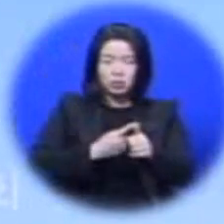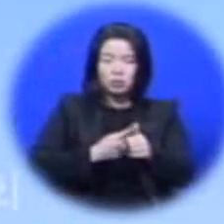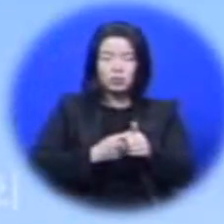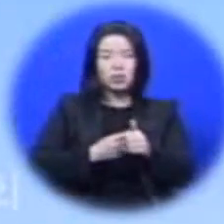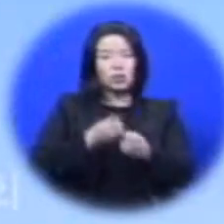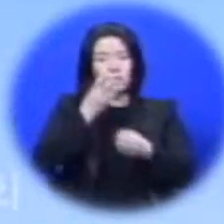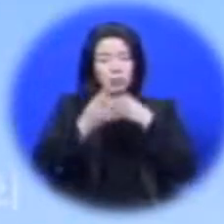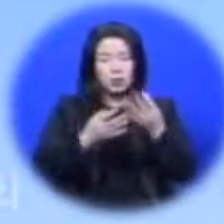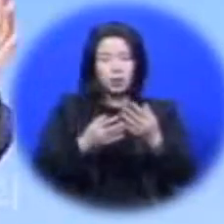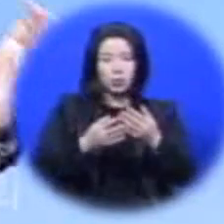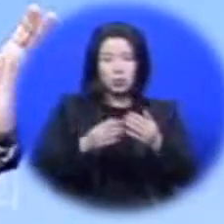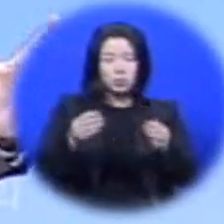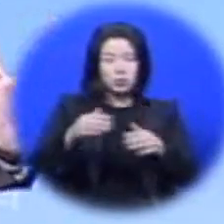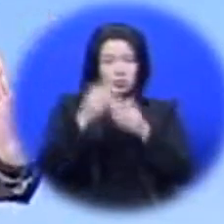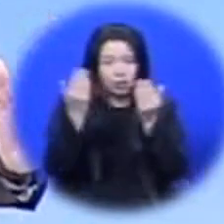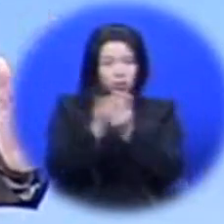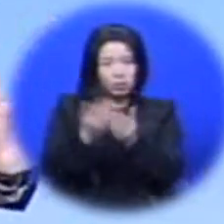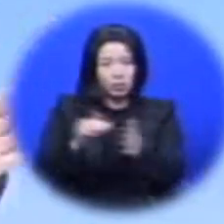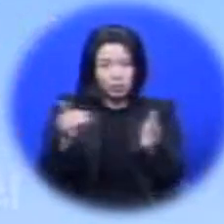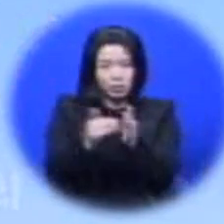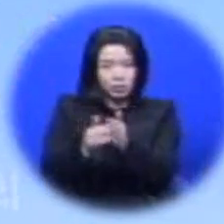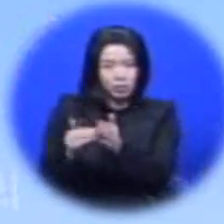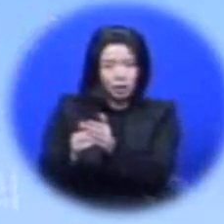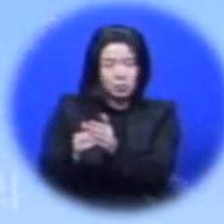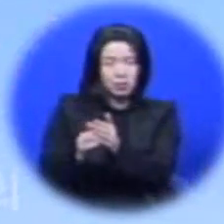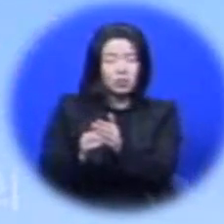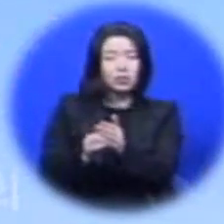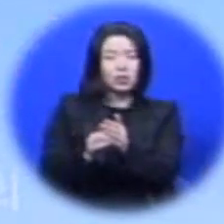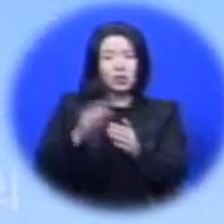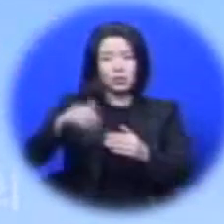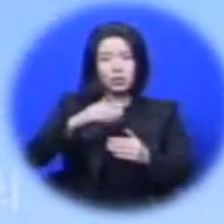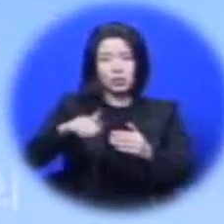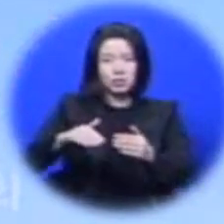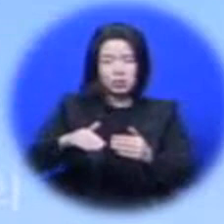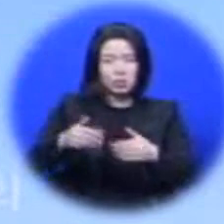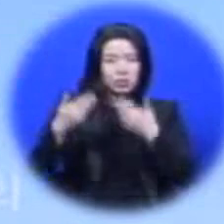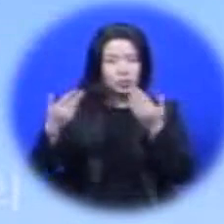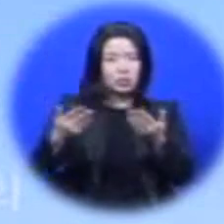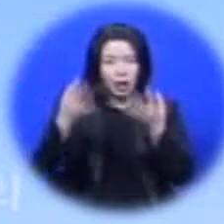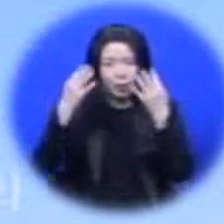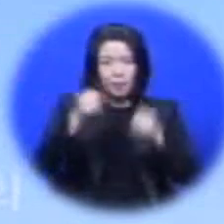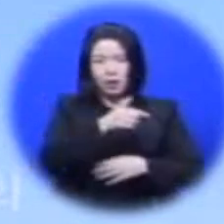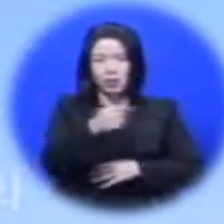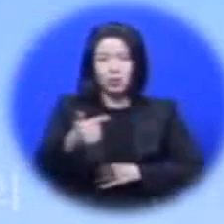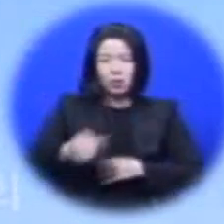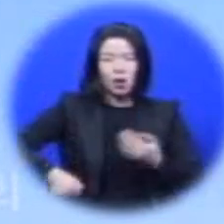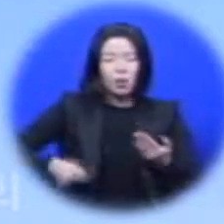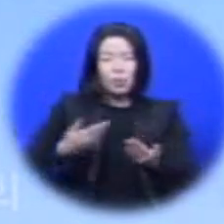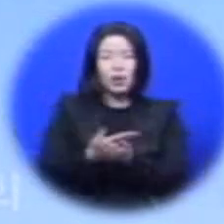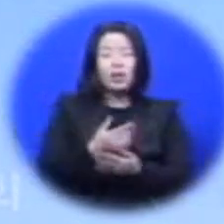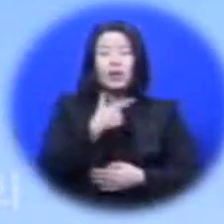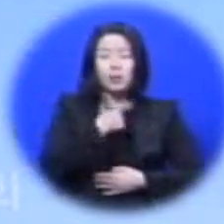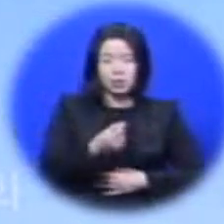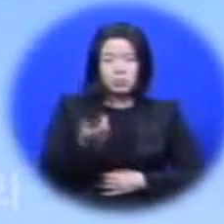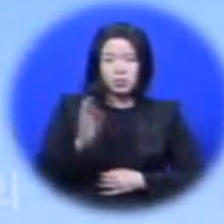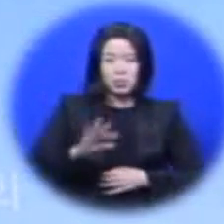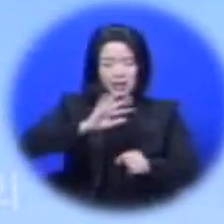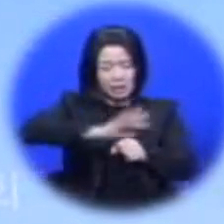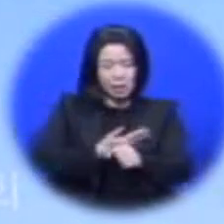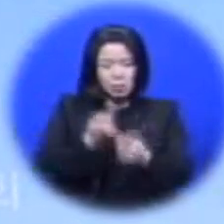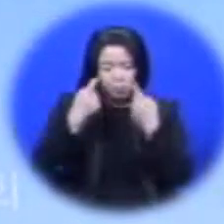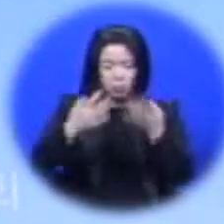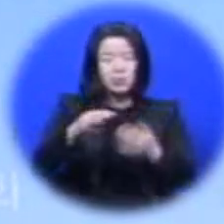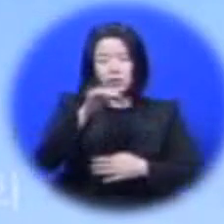정리하면 치를 대가가 너무 엄청나다고 생각이 든 거죠. 회개는 하고 싶지만 잘못은 분명히